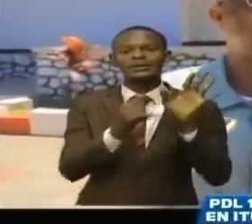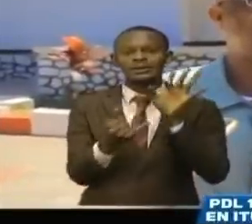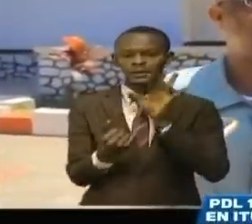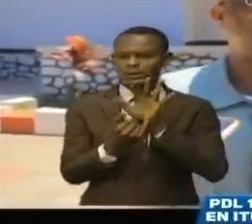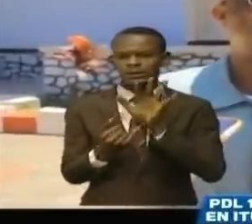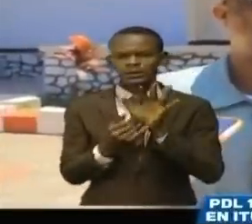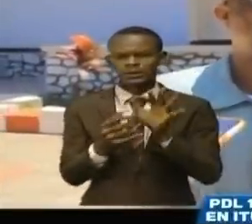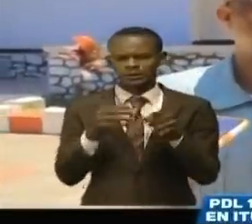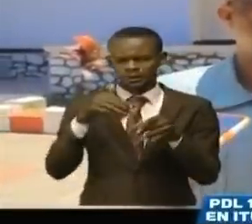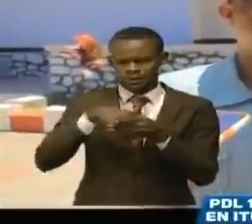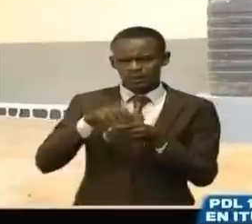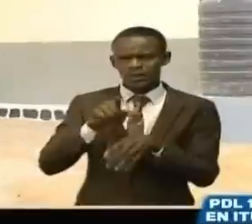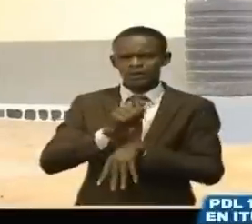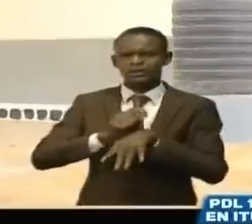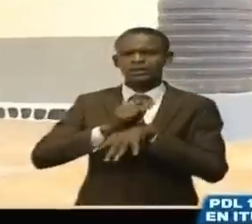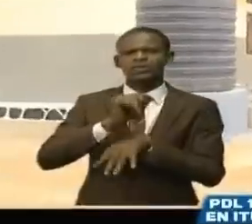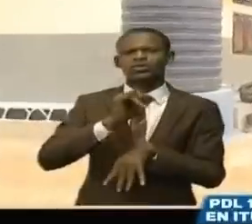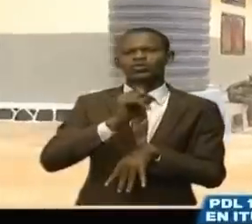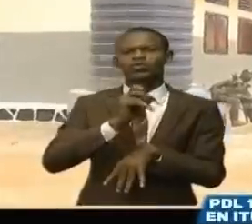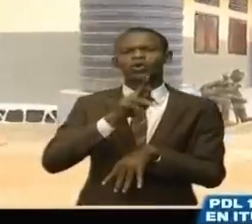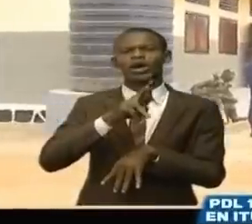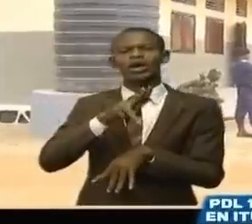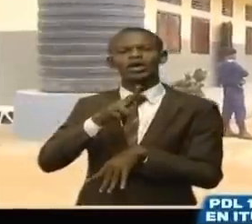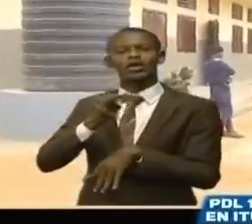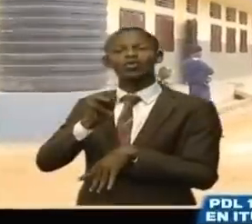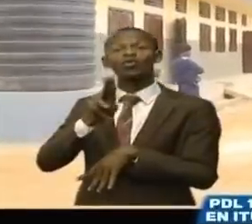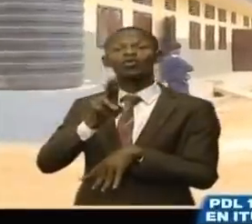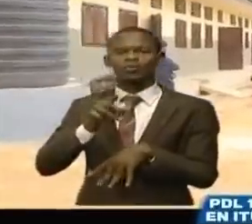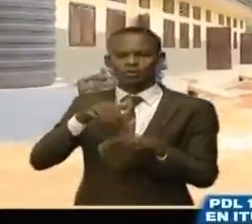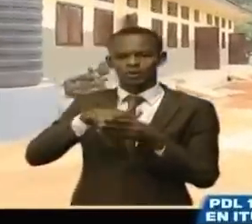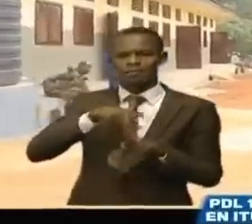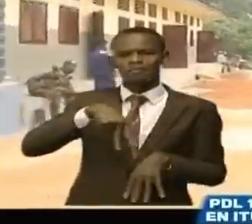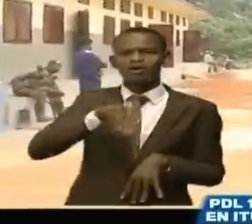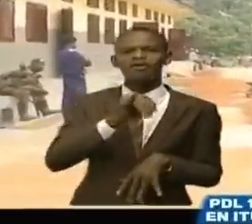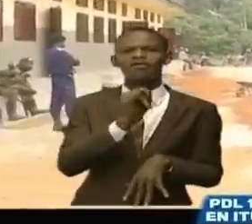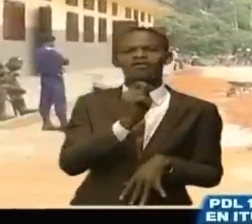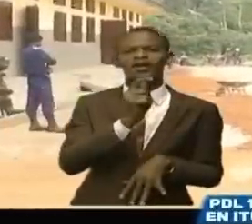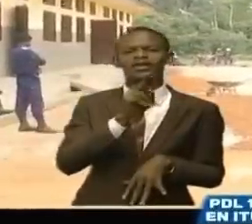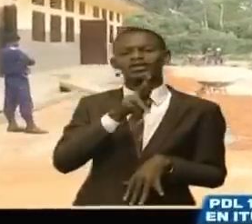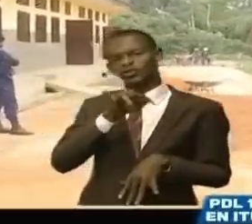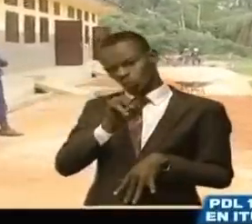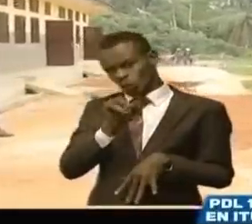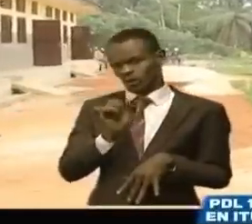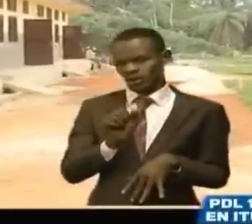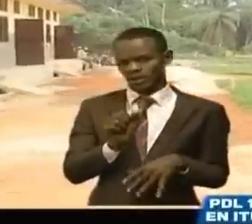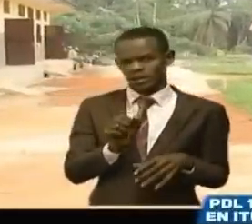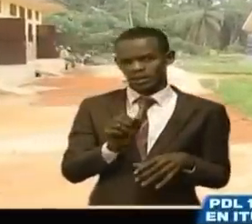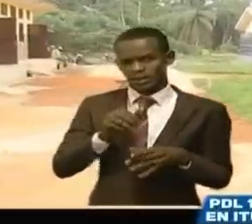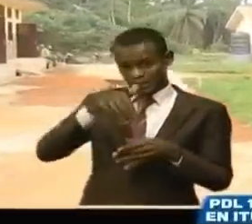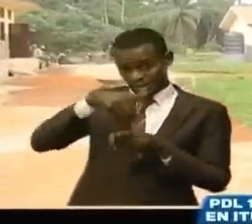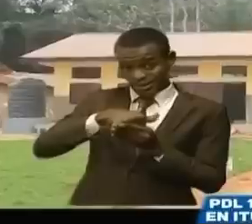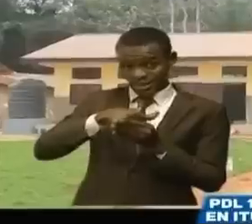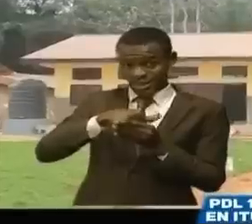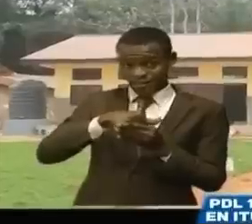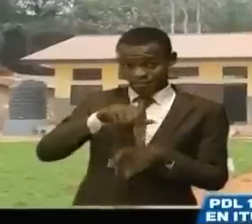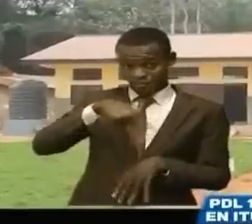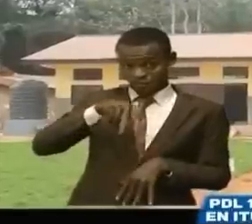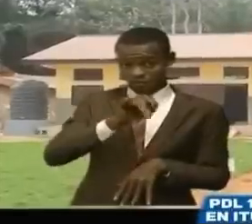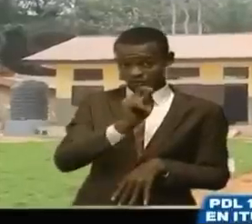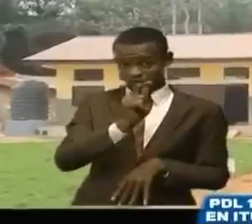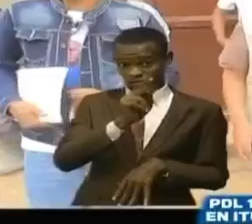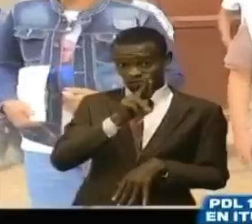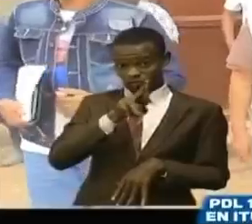territoire d'Irumu. Notons que la province de l'Ituri est l'une des entités placées en ordre utile par rapport